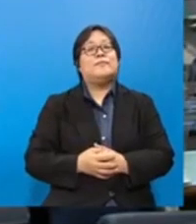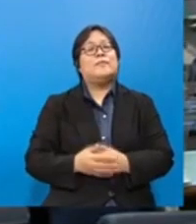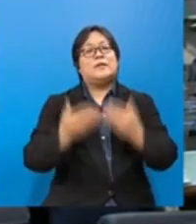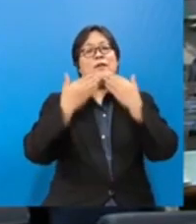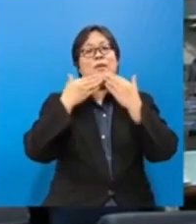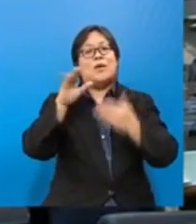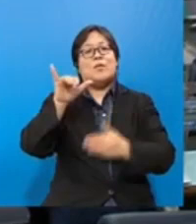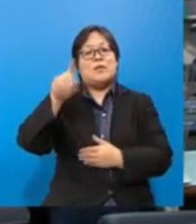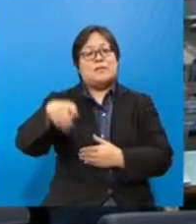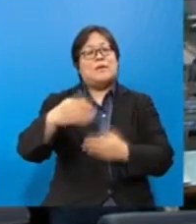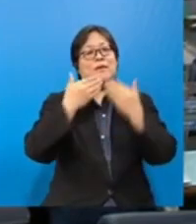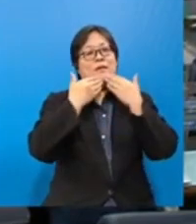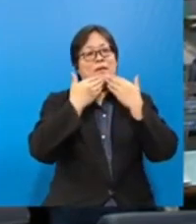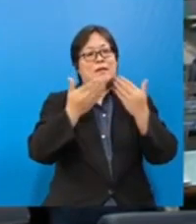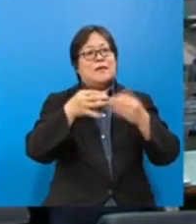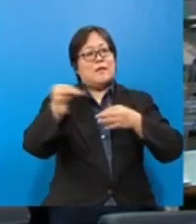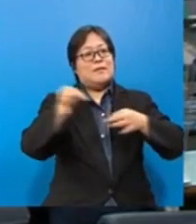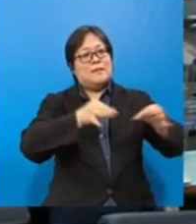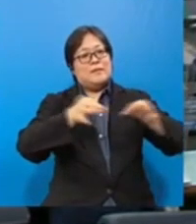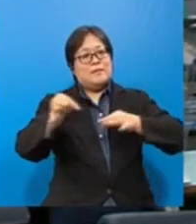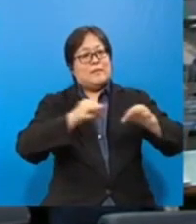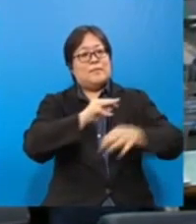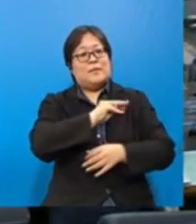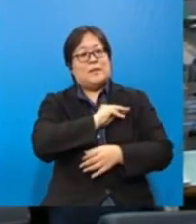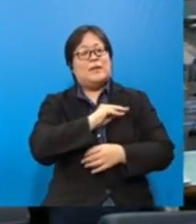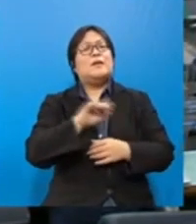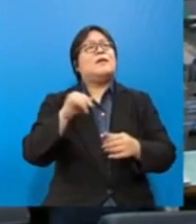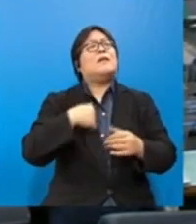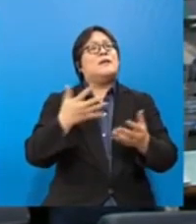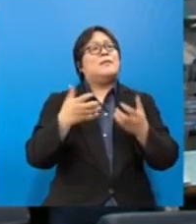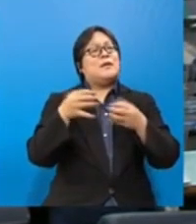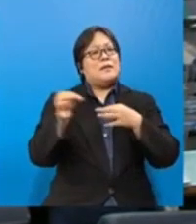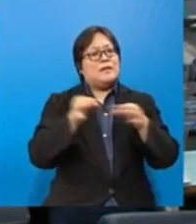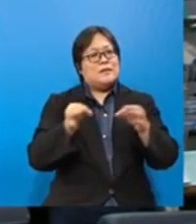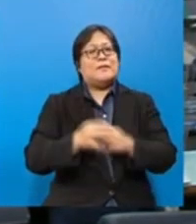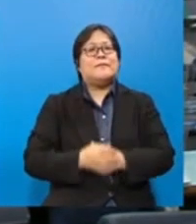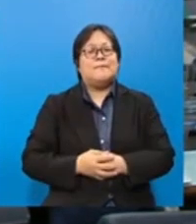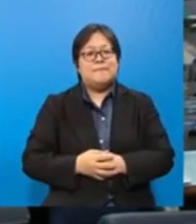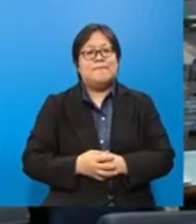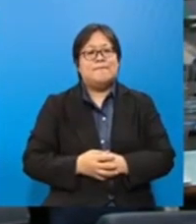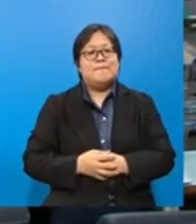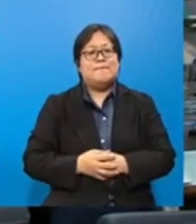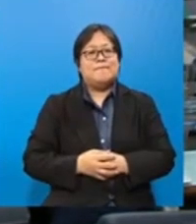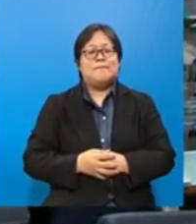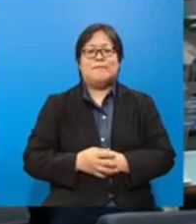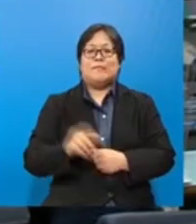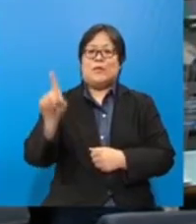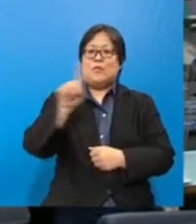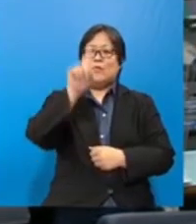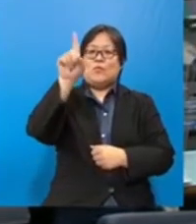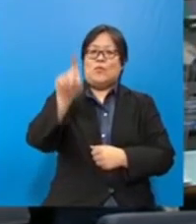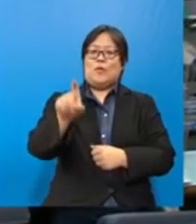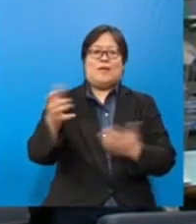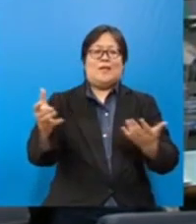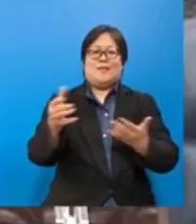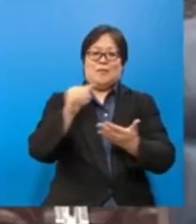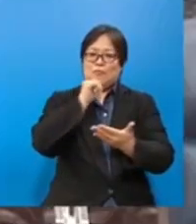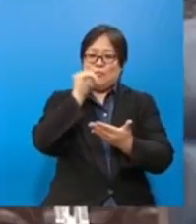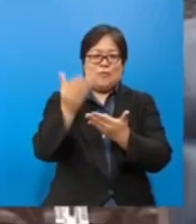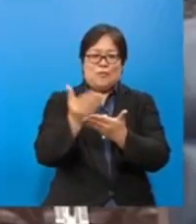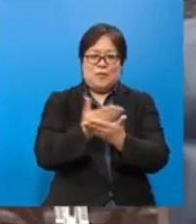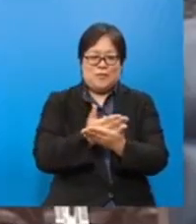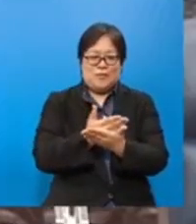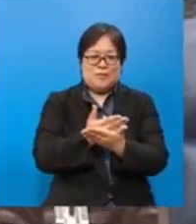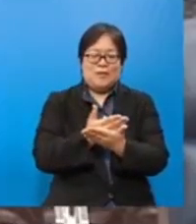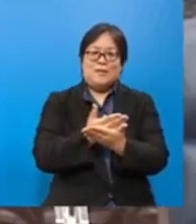kasih penuturan kasih atas penjelasan menteri syarat Jelaskan bahwa persoalan ini bukan baru